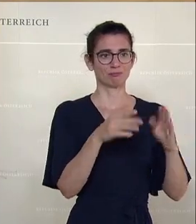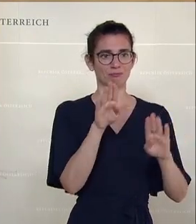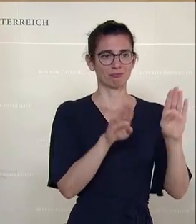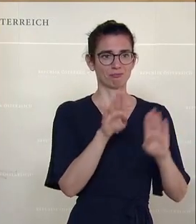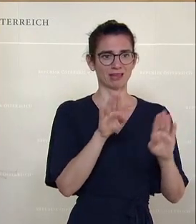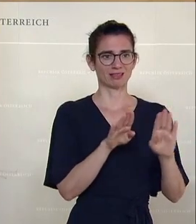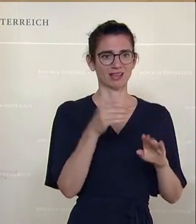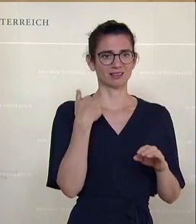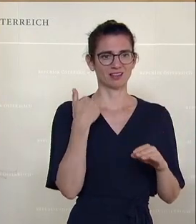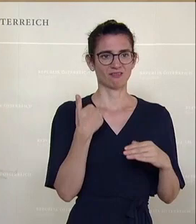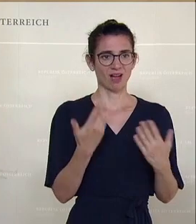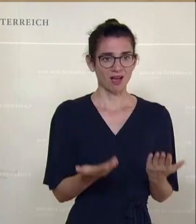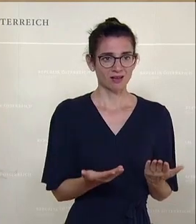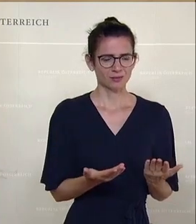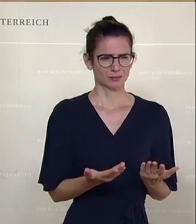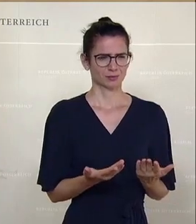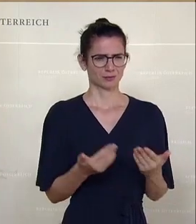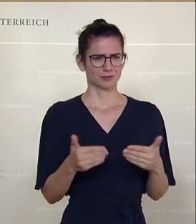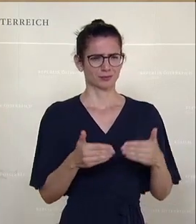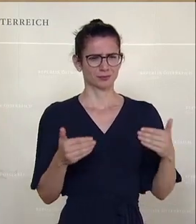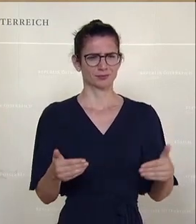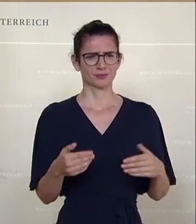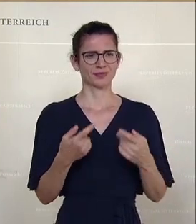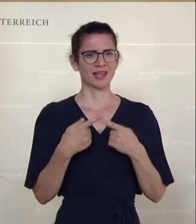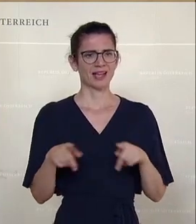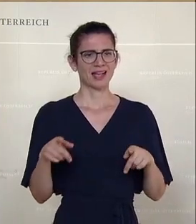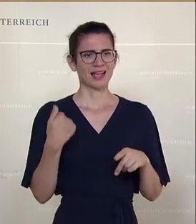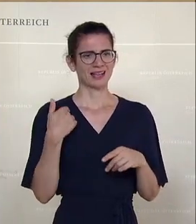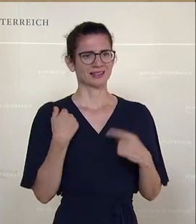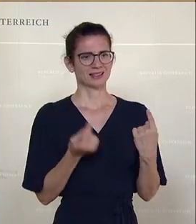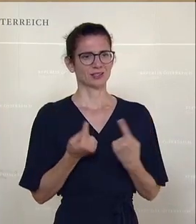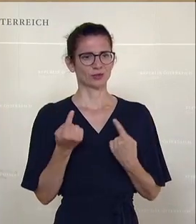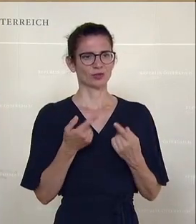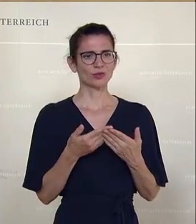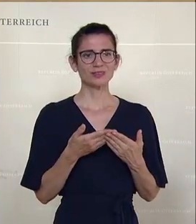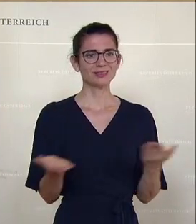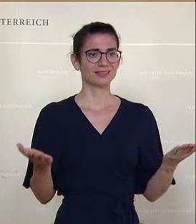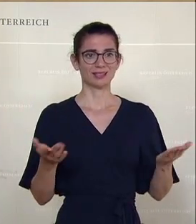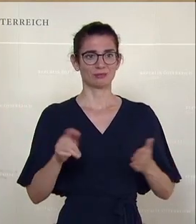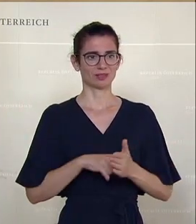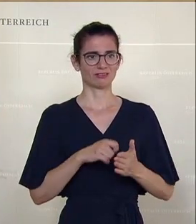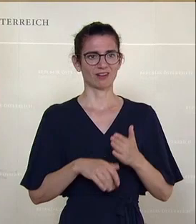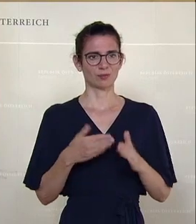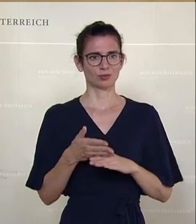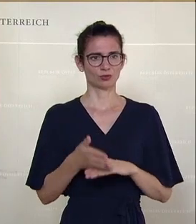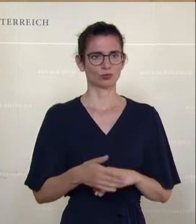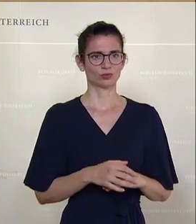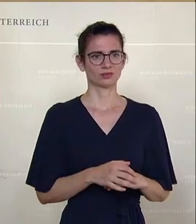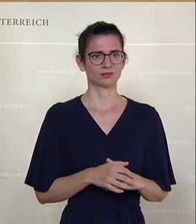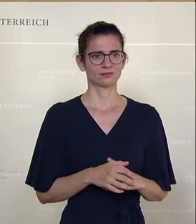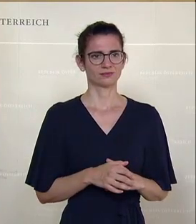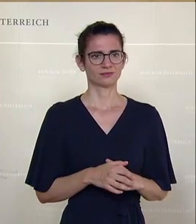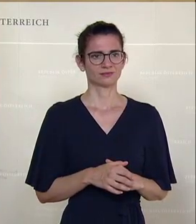dort vergeben. Es hat eine andere Institution gegeben, da war überhaupt niemand bei der Wahl. Und dann gibt